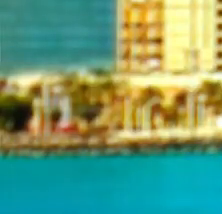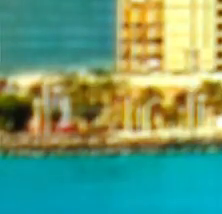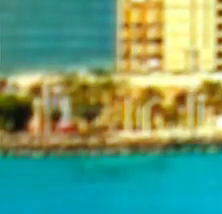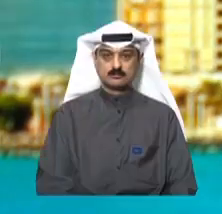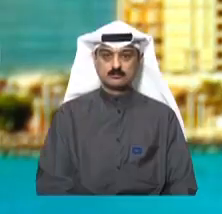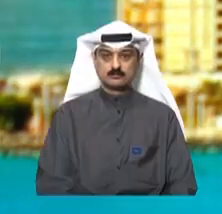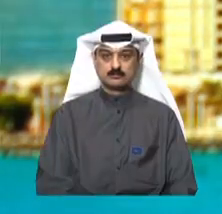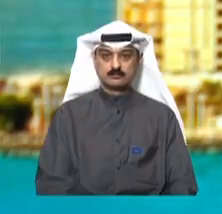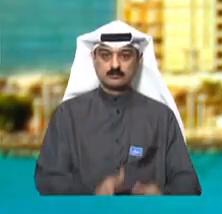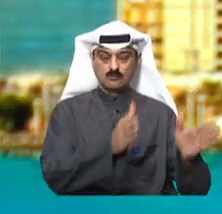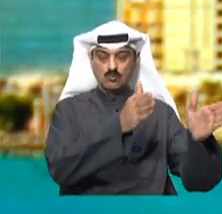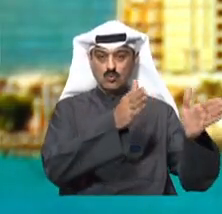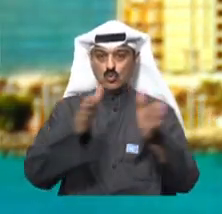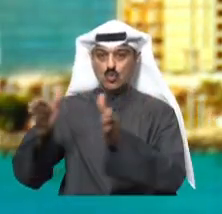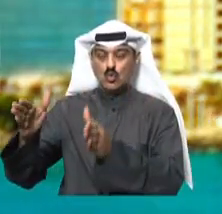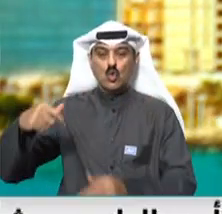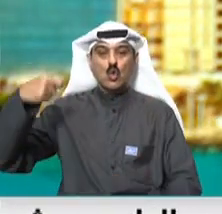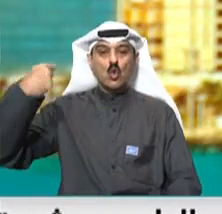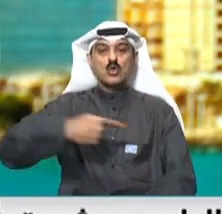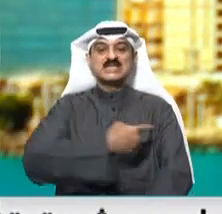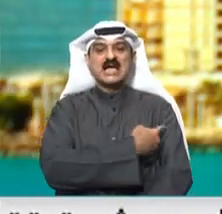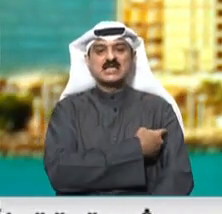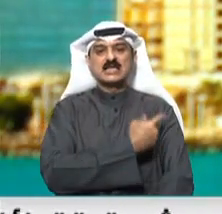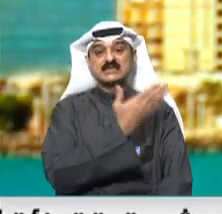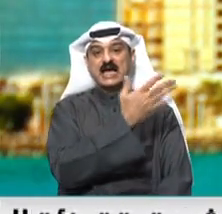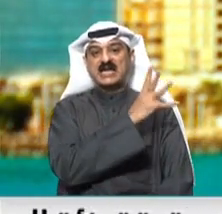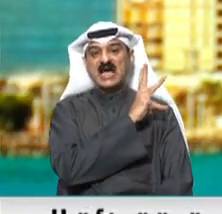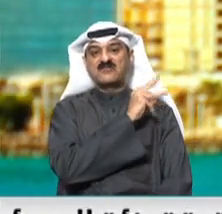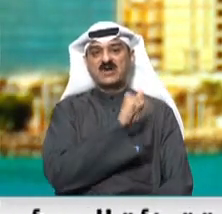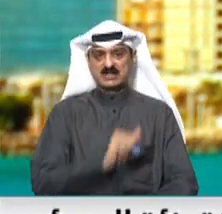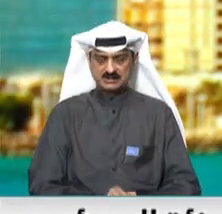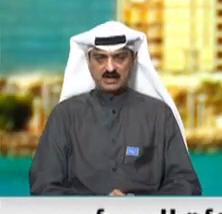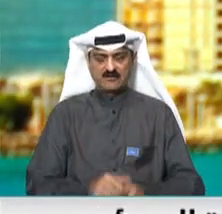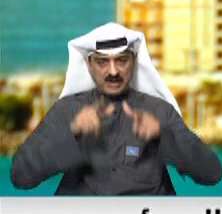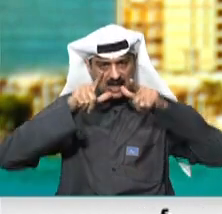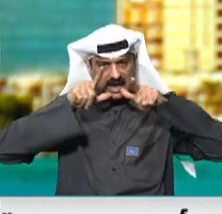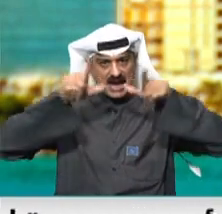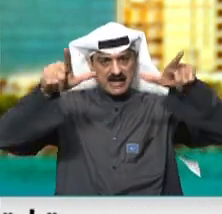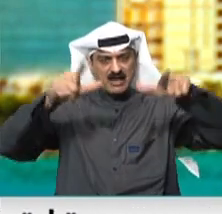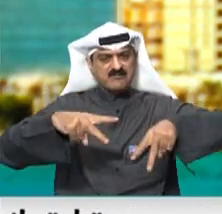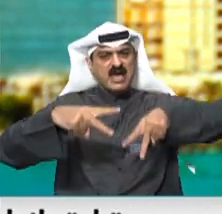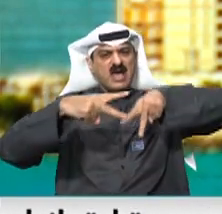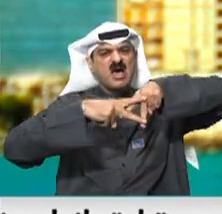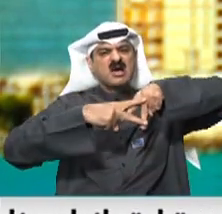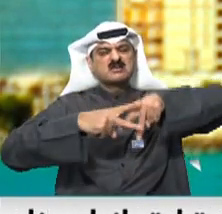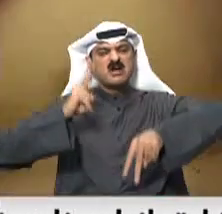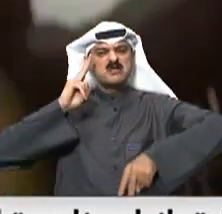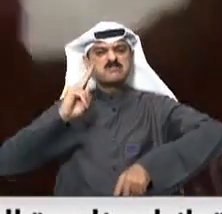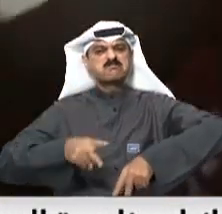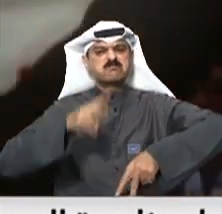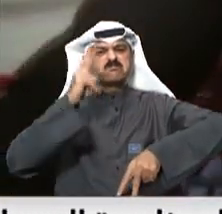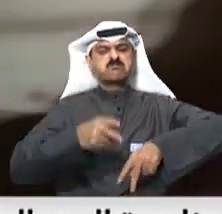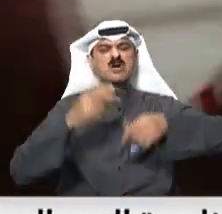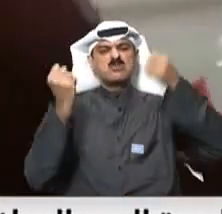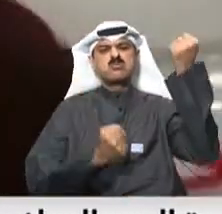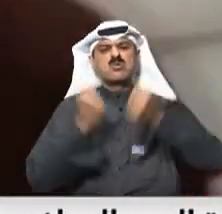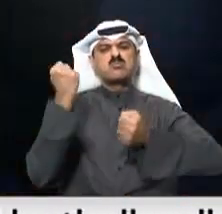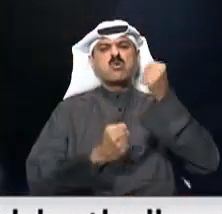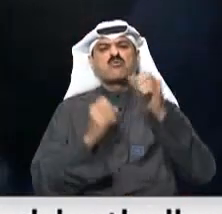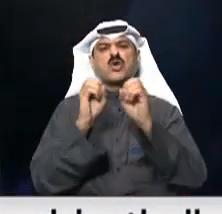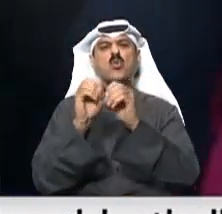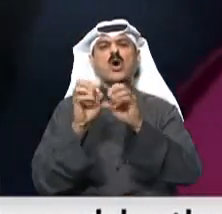اعلنت وزاره الصحه بغزه ان الاحتلال الاسرائيلي ارتكب ع مجازر بحق العائلات في قطاع غزه راح